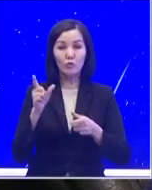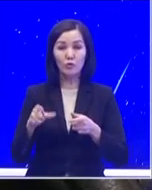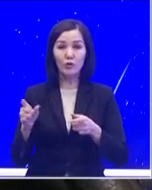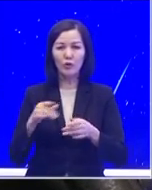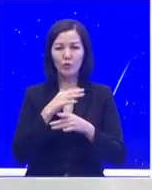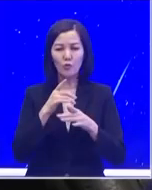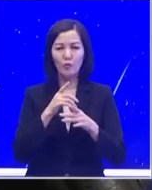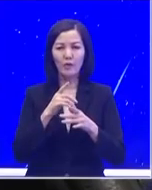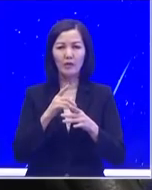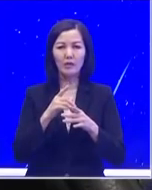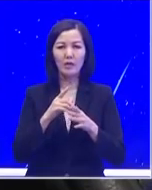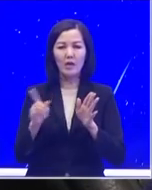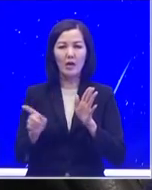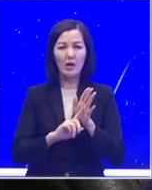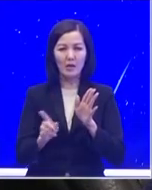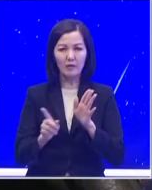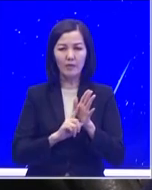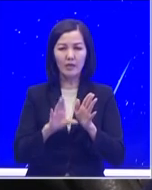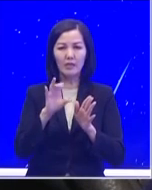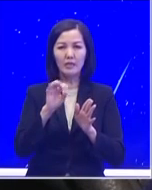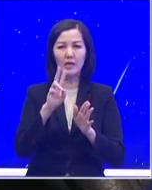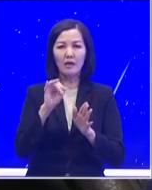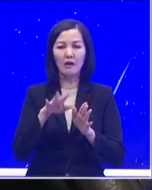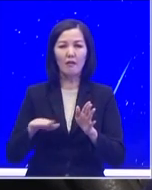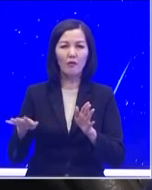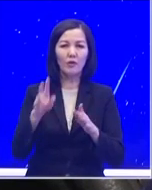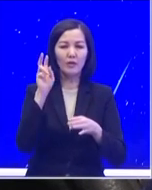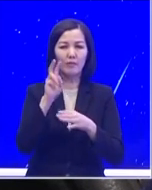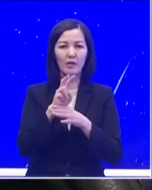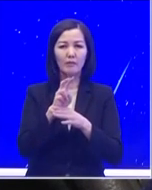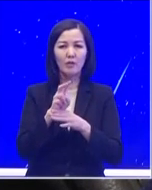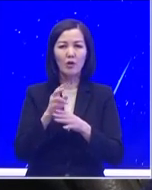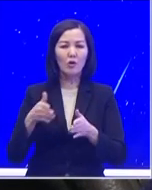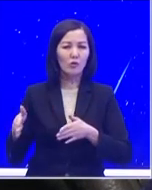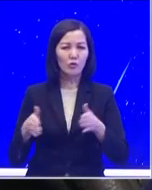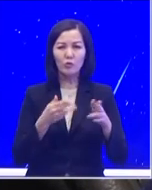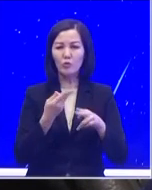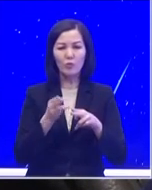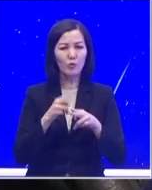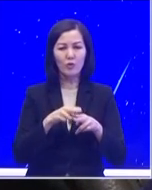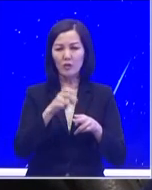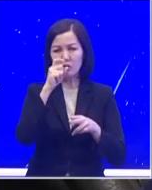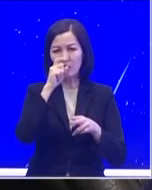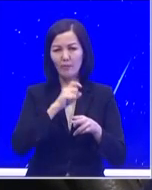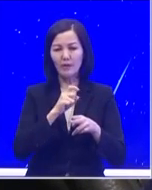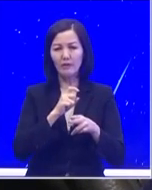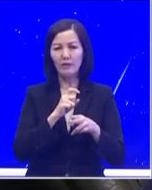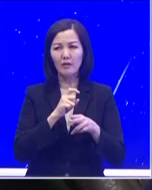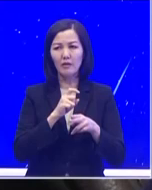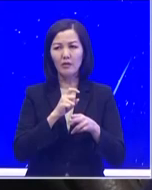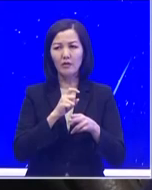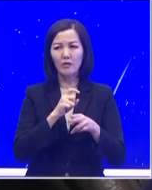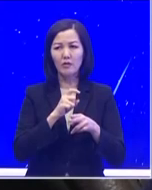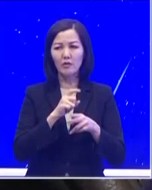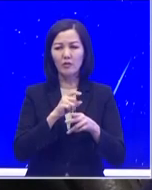көп шығамыз ғой. Жаңағы мына Сарқан ауданына барамыз көбінесе, Алакөл жаққа. Ояқтың жолдары енді өте нашар, айнанбалы жолдар асобіне. Сол жерде жаңа